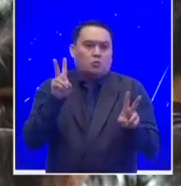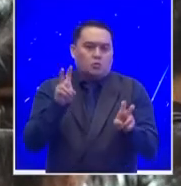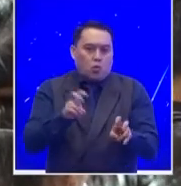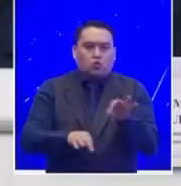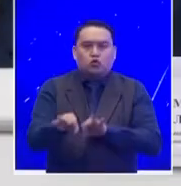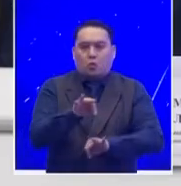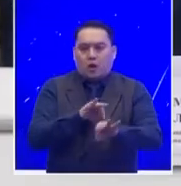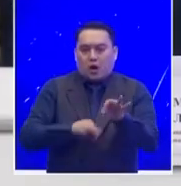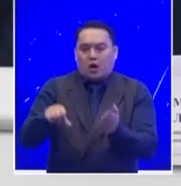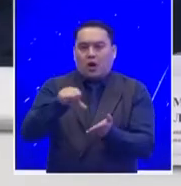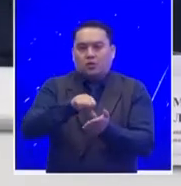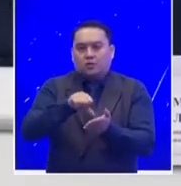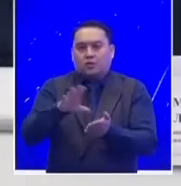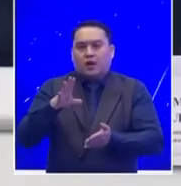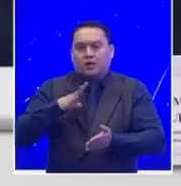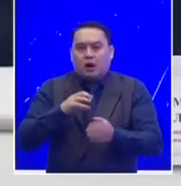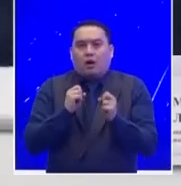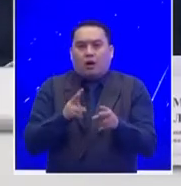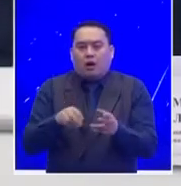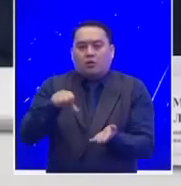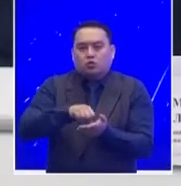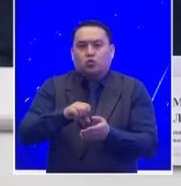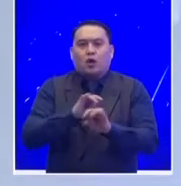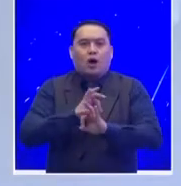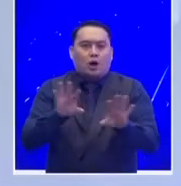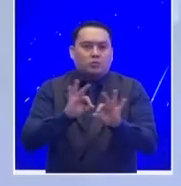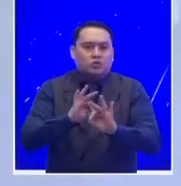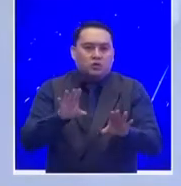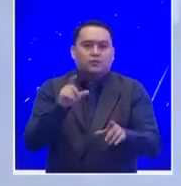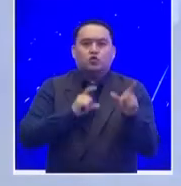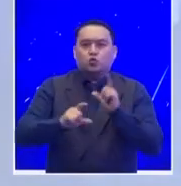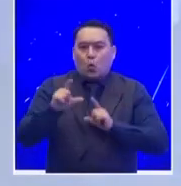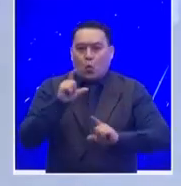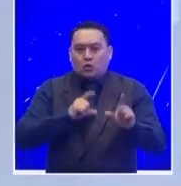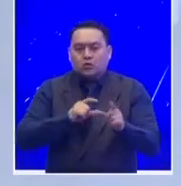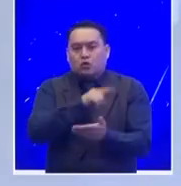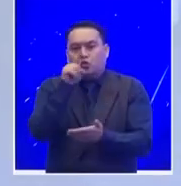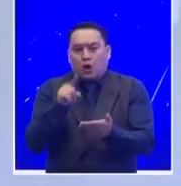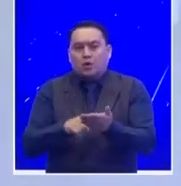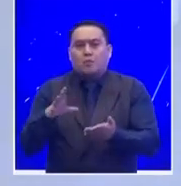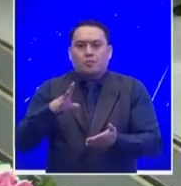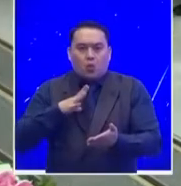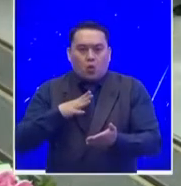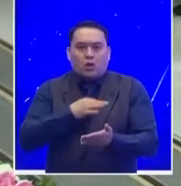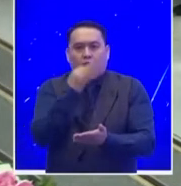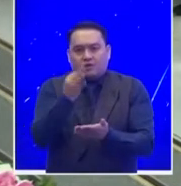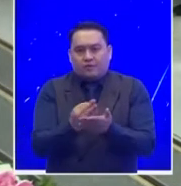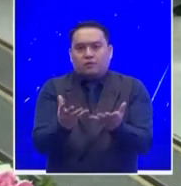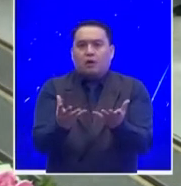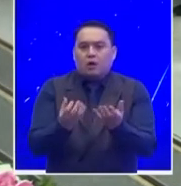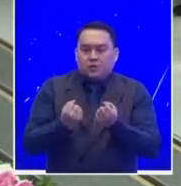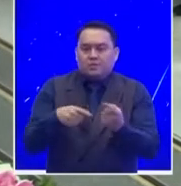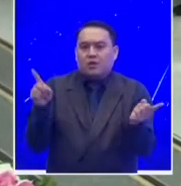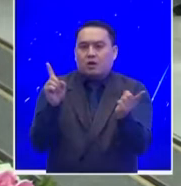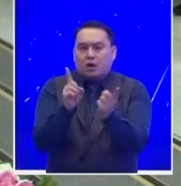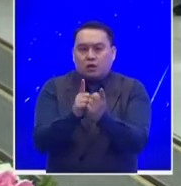проджект жобасына қалай қатысуға болатынын түсіндірді. Студенттер сауалдарын қойды, сәйкесінше жауапталды.